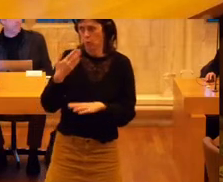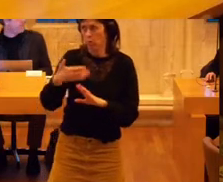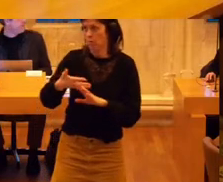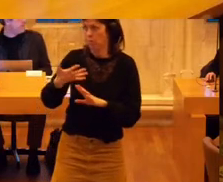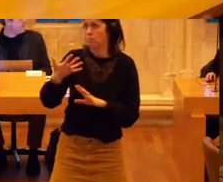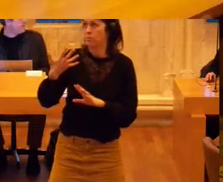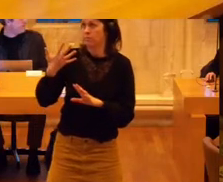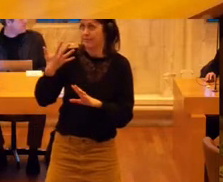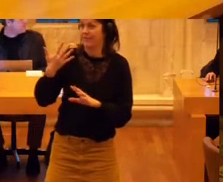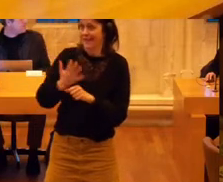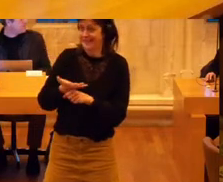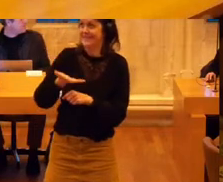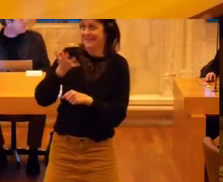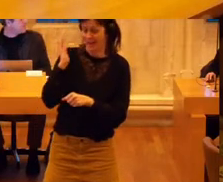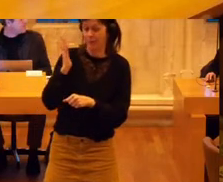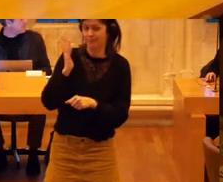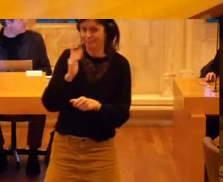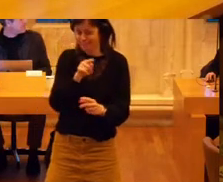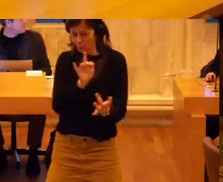il y a maintenant 5 ans,